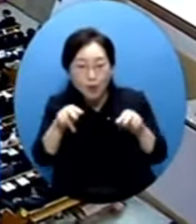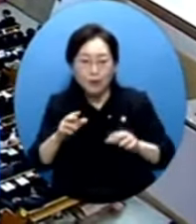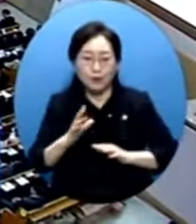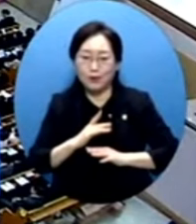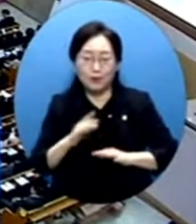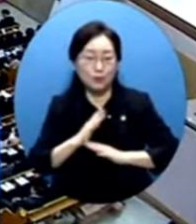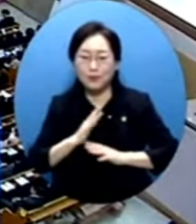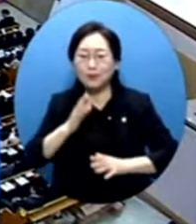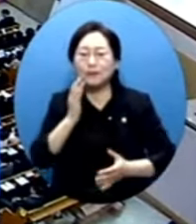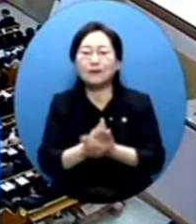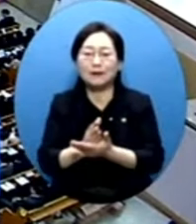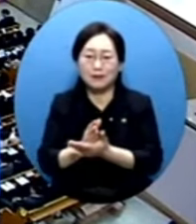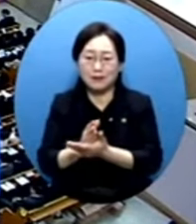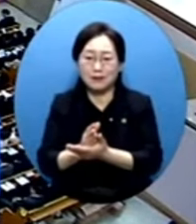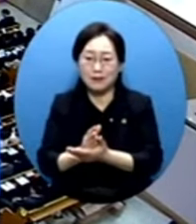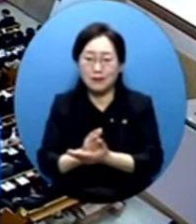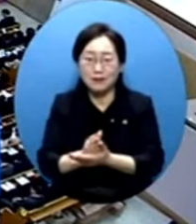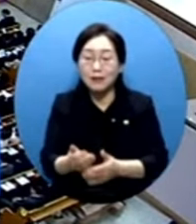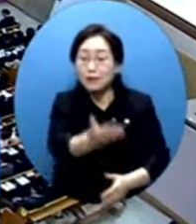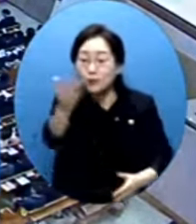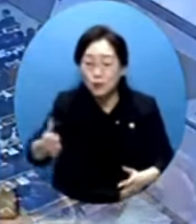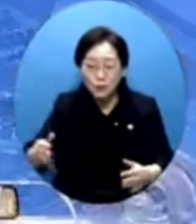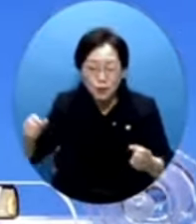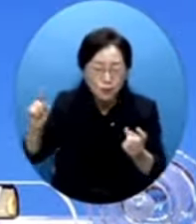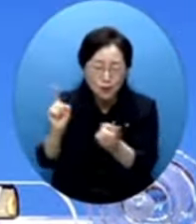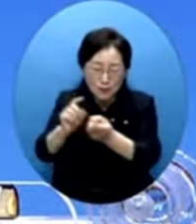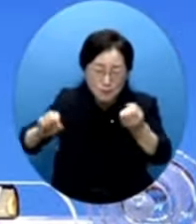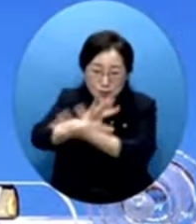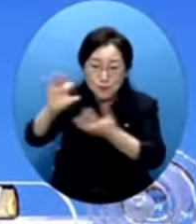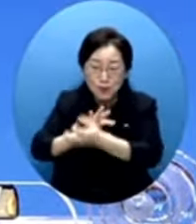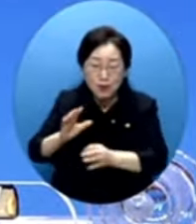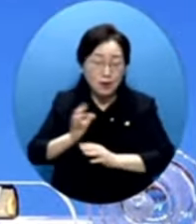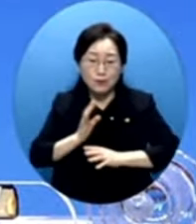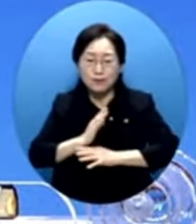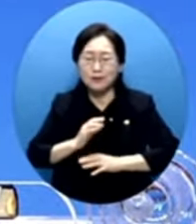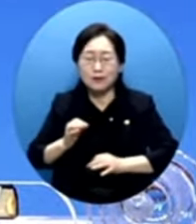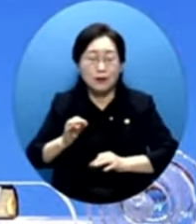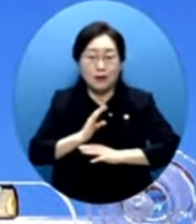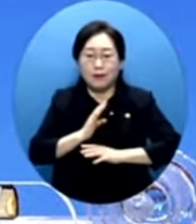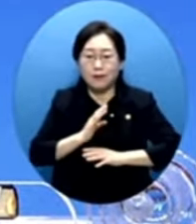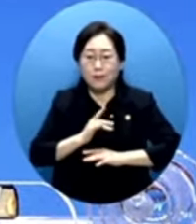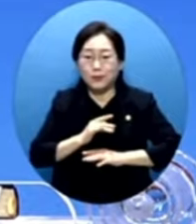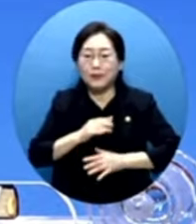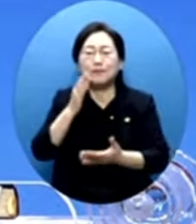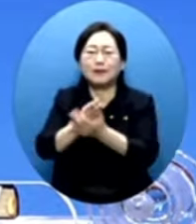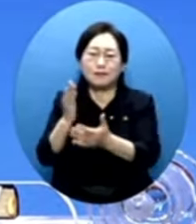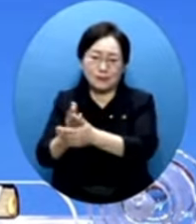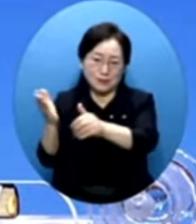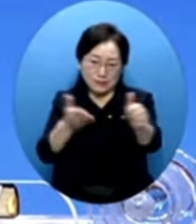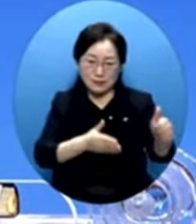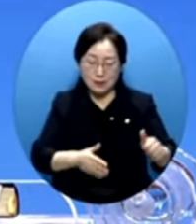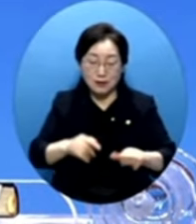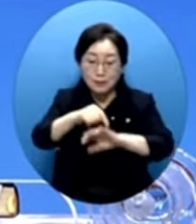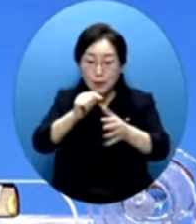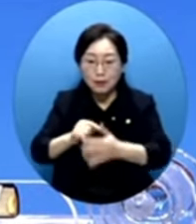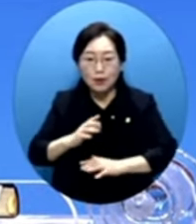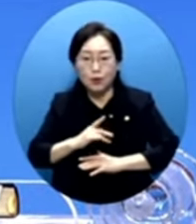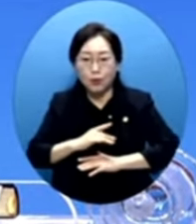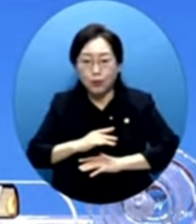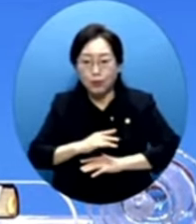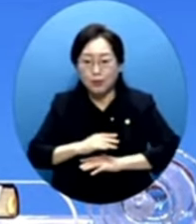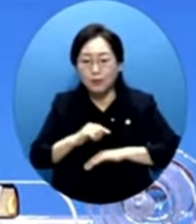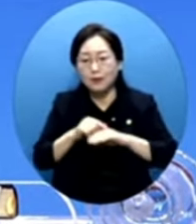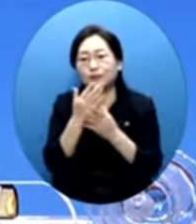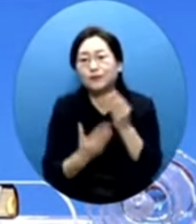놀라지 말라 여러분 당한 환난을 인해서 두려워하거나 놀라지 말게 되시기 바랍니다 마음에 두려움이다면 모든 것이 무너지는